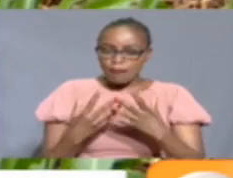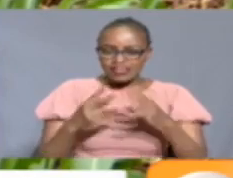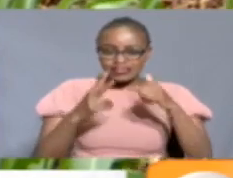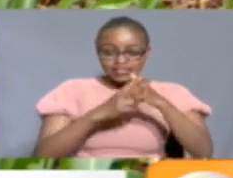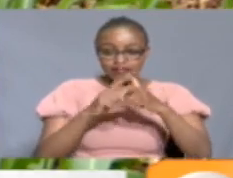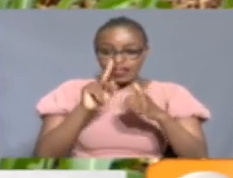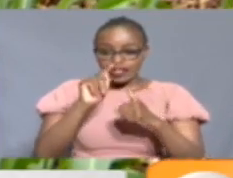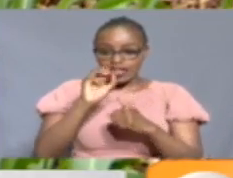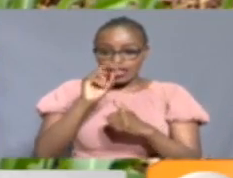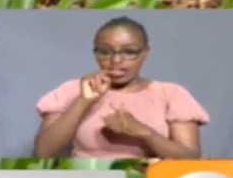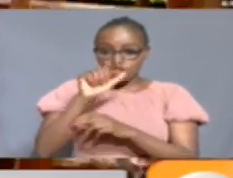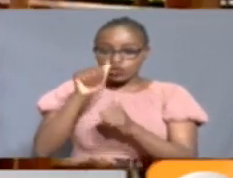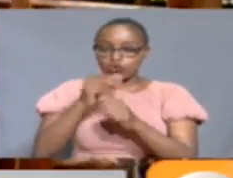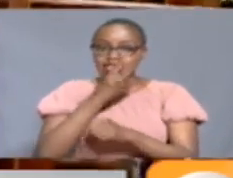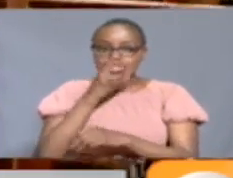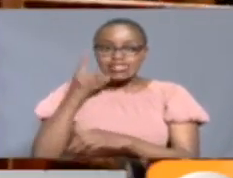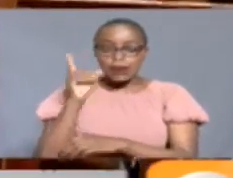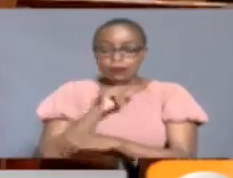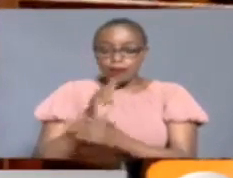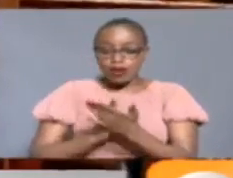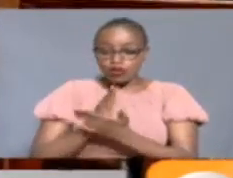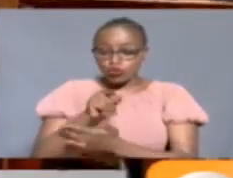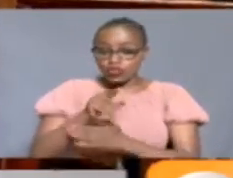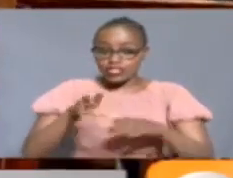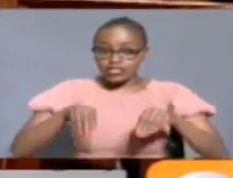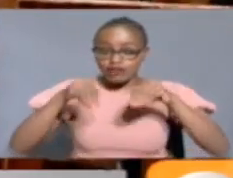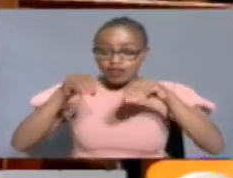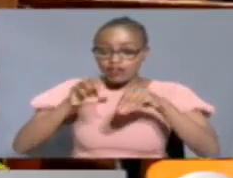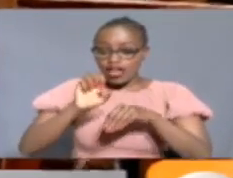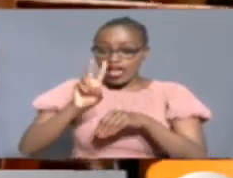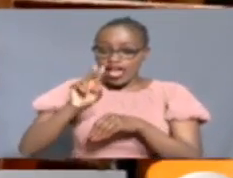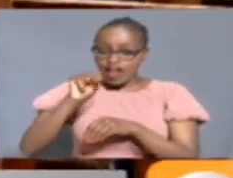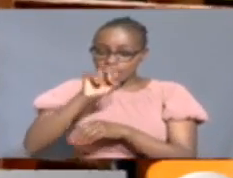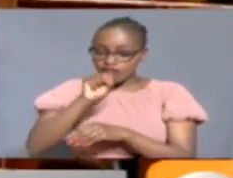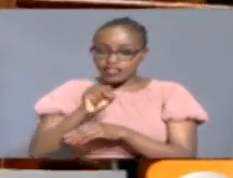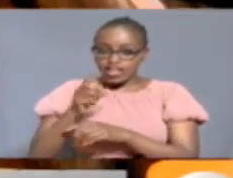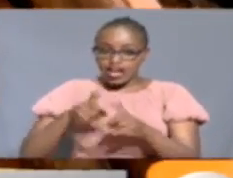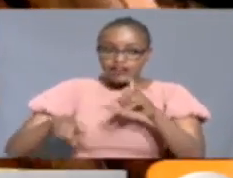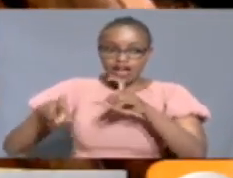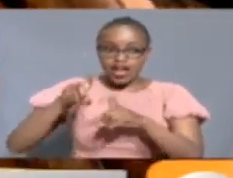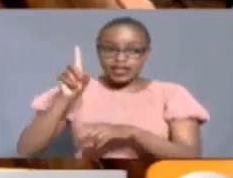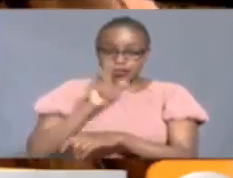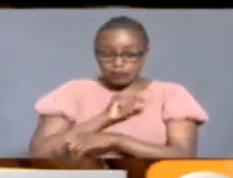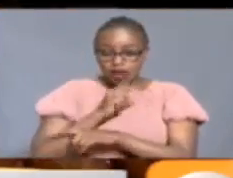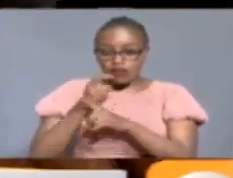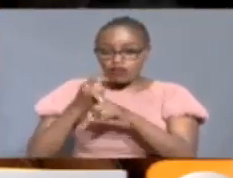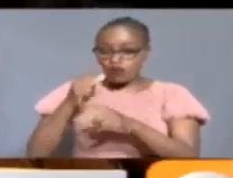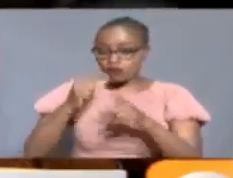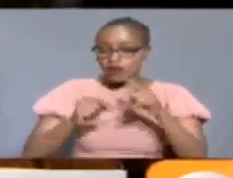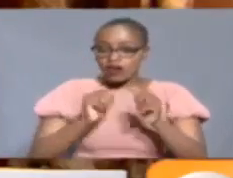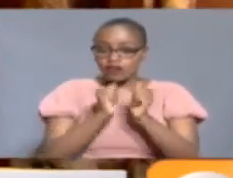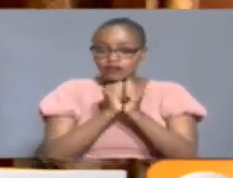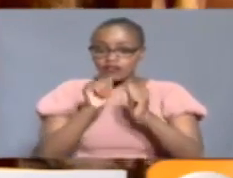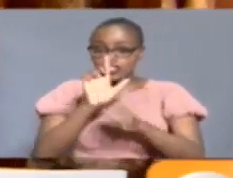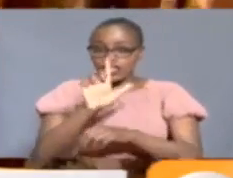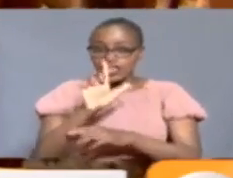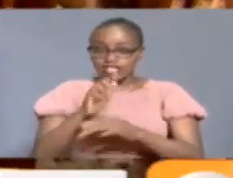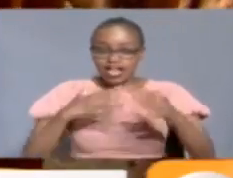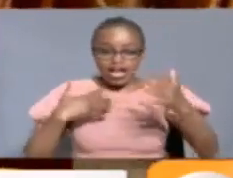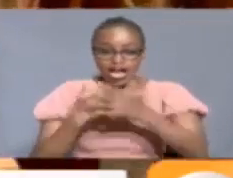lishe iliyokaushwa. Kupitia nyasi hizi, Evans ameongeza kiwango cha maziwa kutoka lita 15